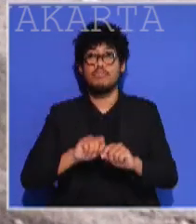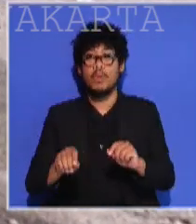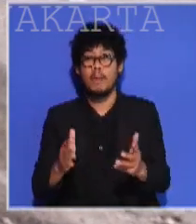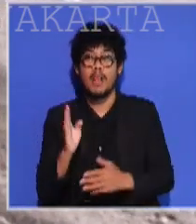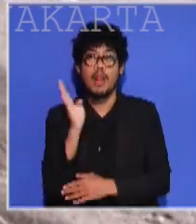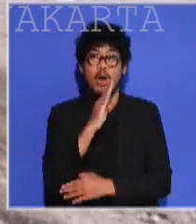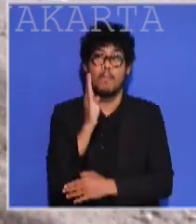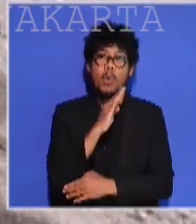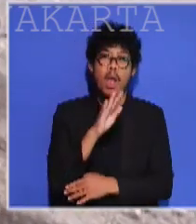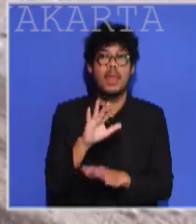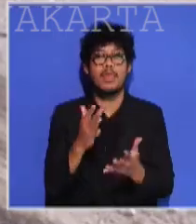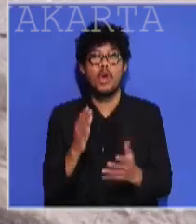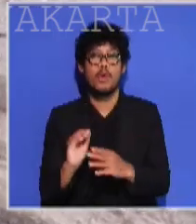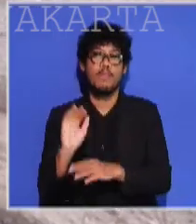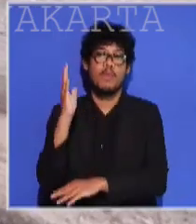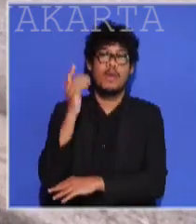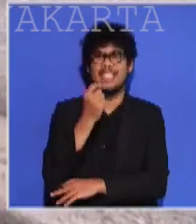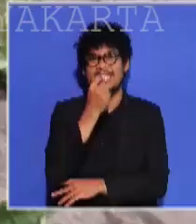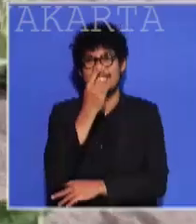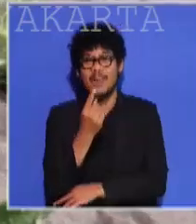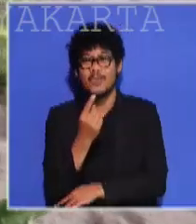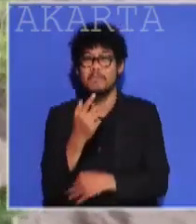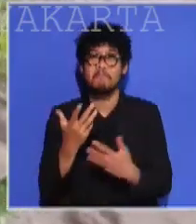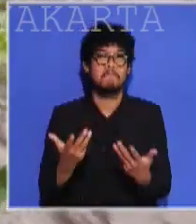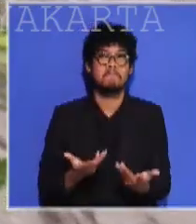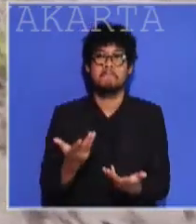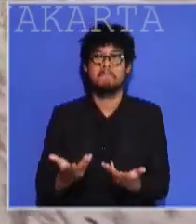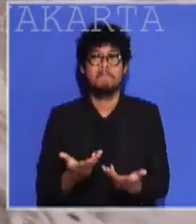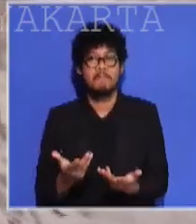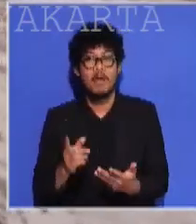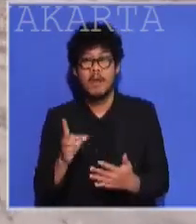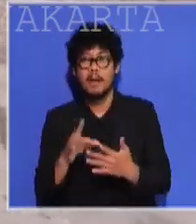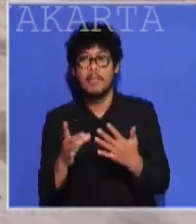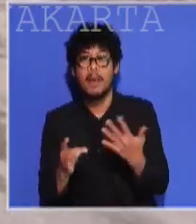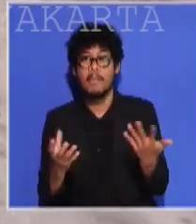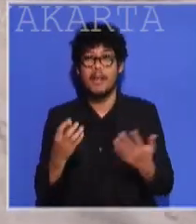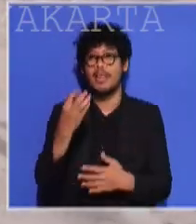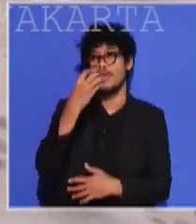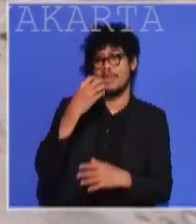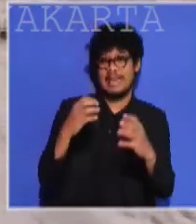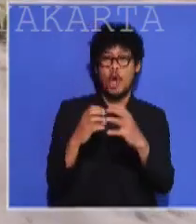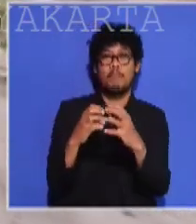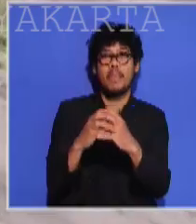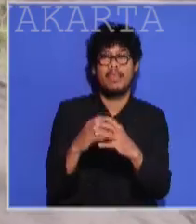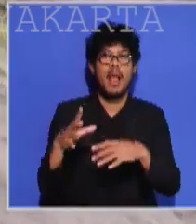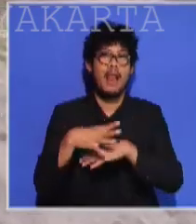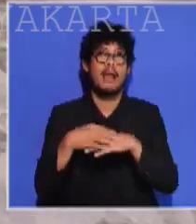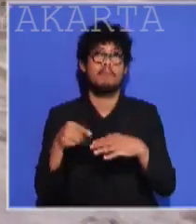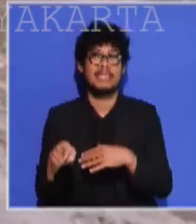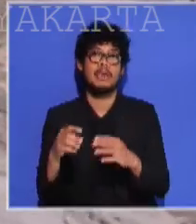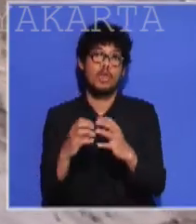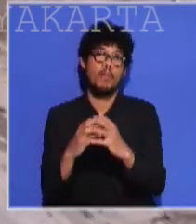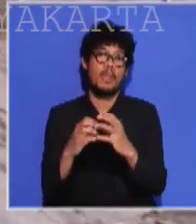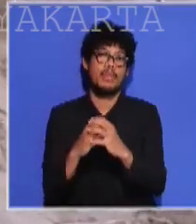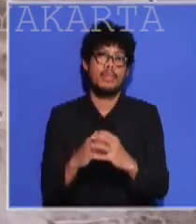palawija. Nanging piyambakipun langkung milih taneman tomat kanthi cara organik. Padatanipun, asilipun